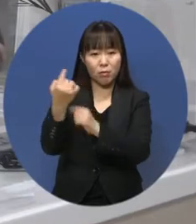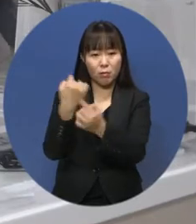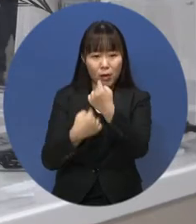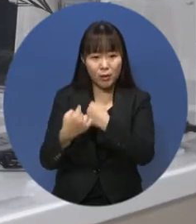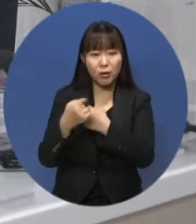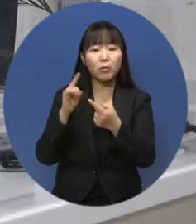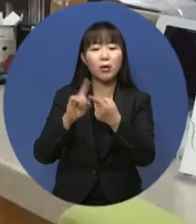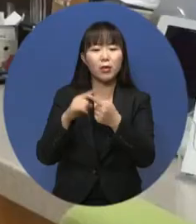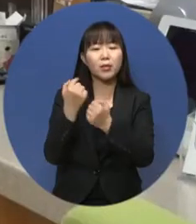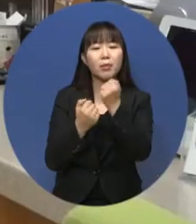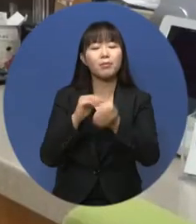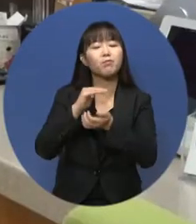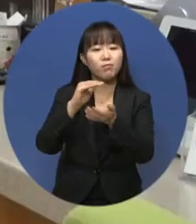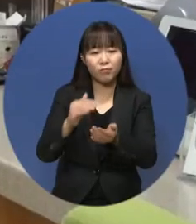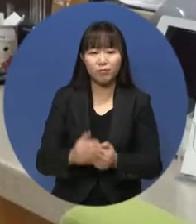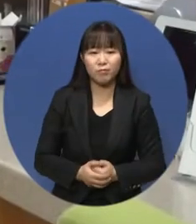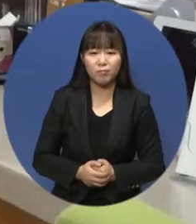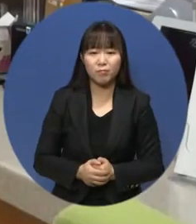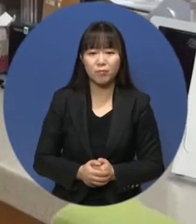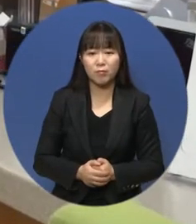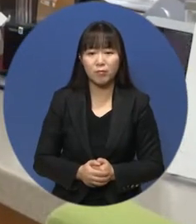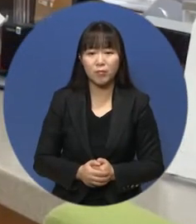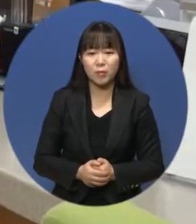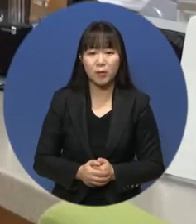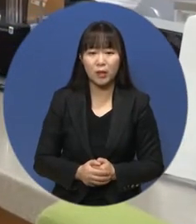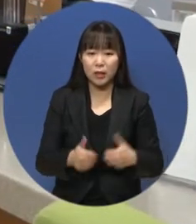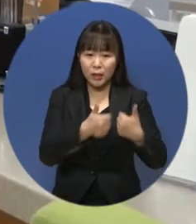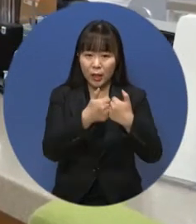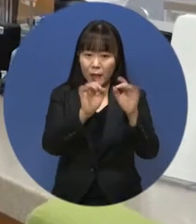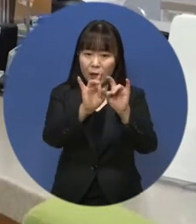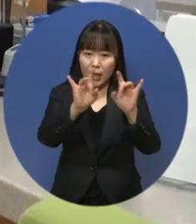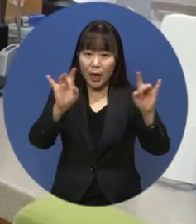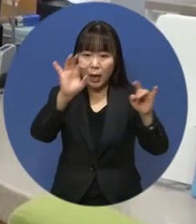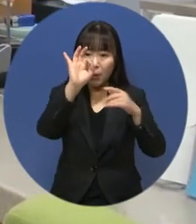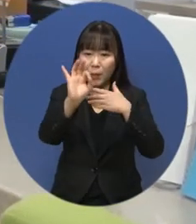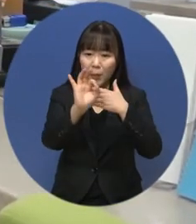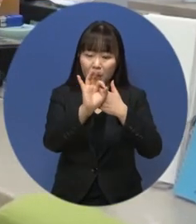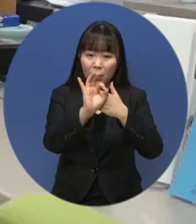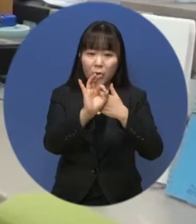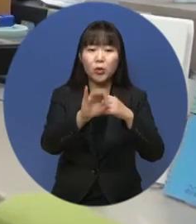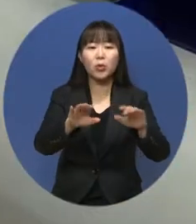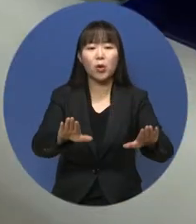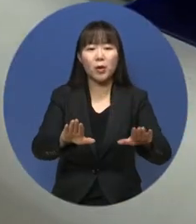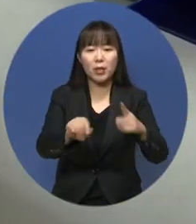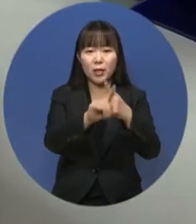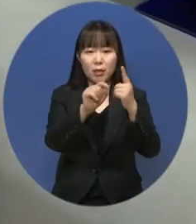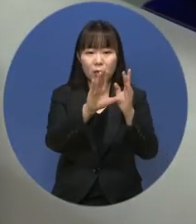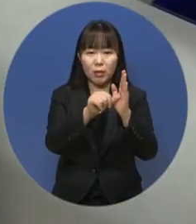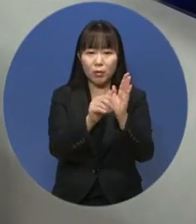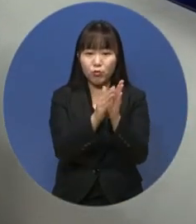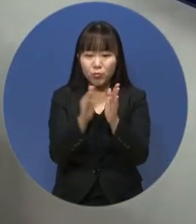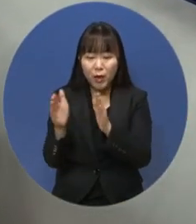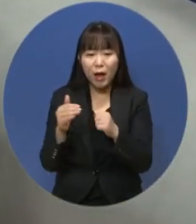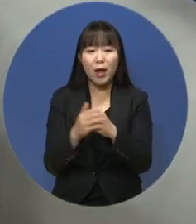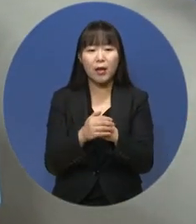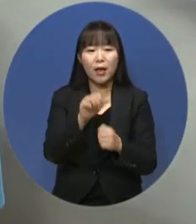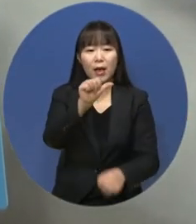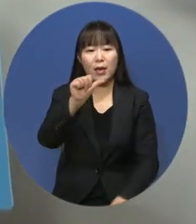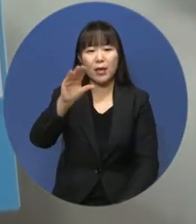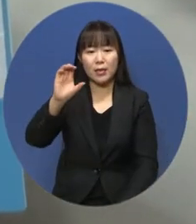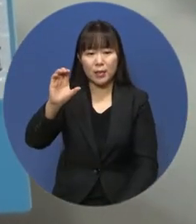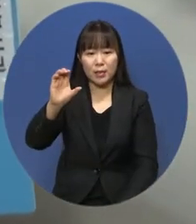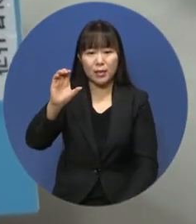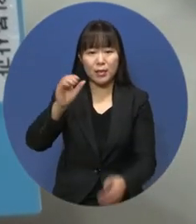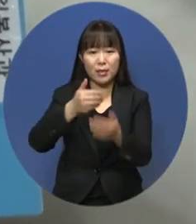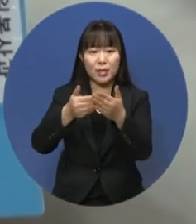안내를 해줍니다 민원실 상담 각 창고 앞에 는 이번 1월에 비치한 aac 그림판이